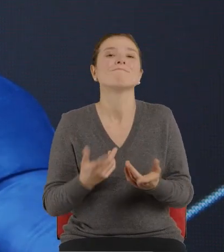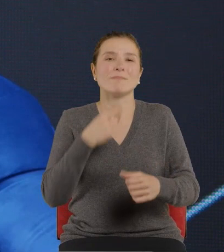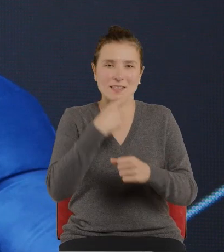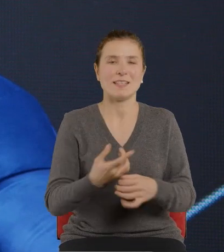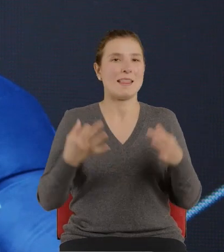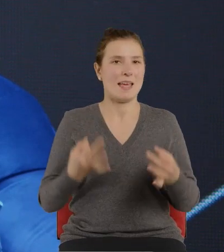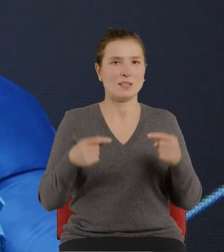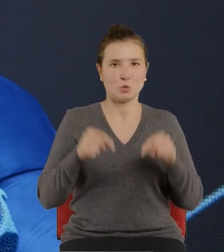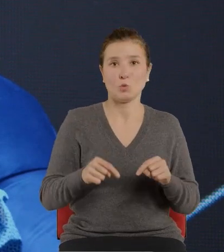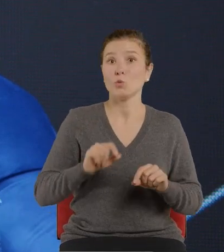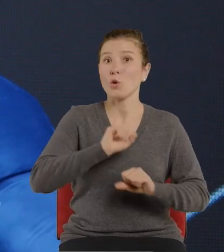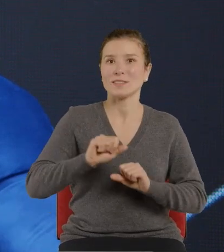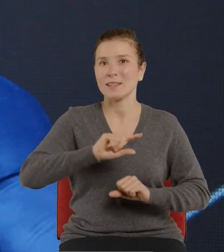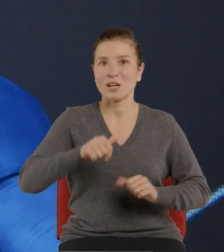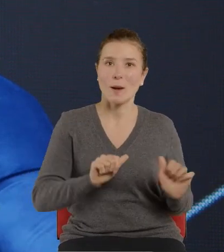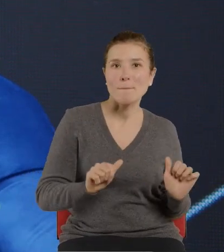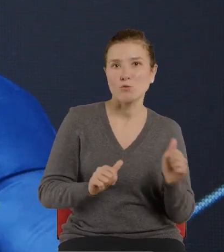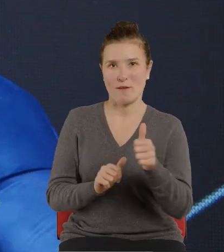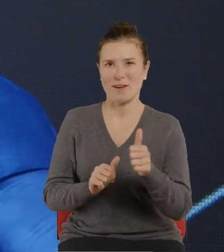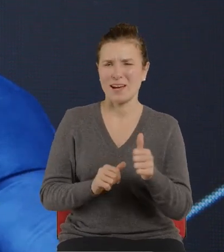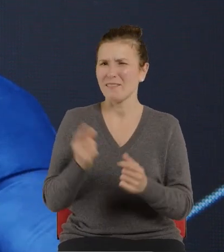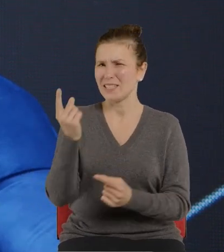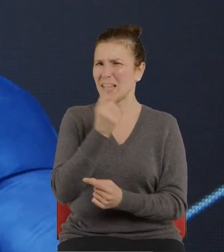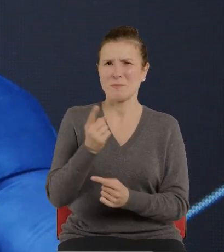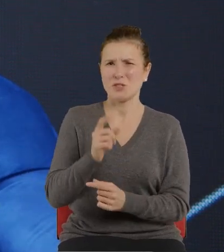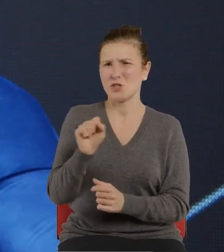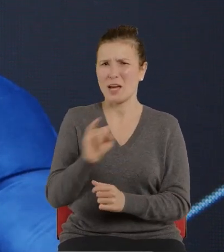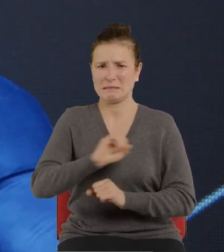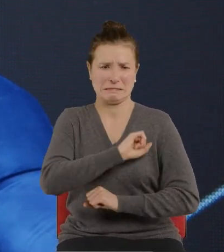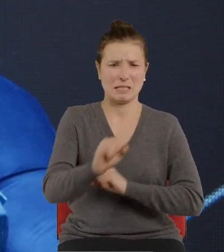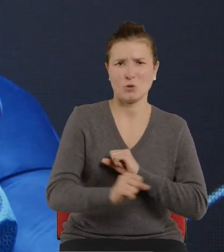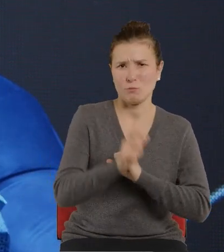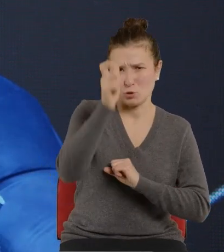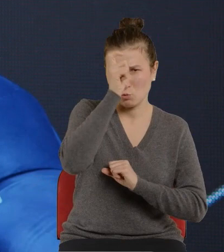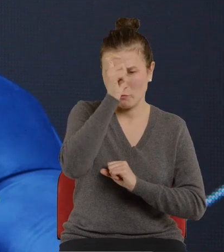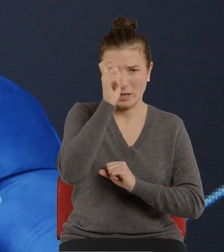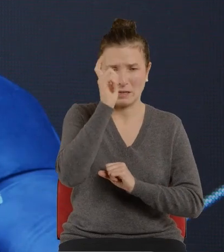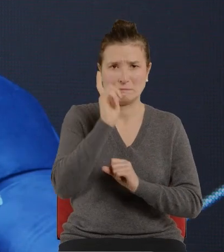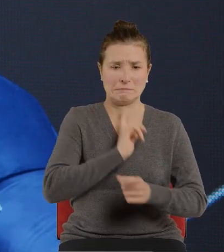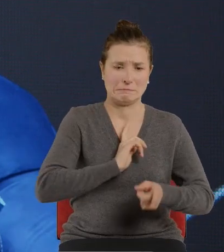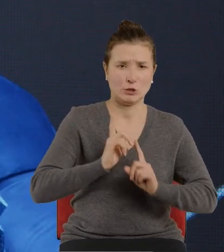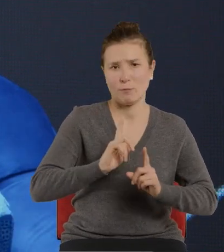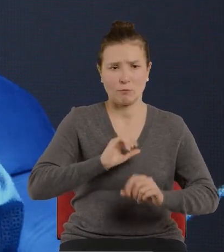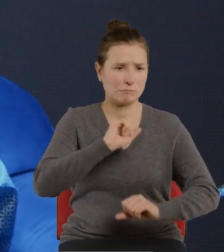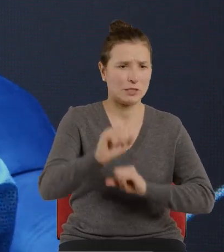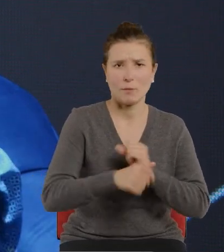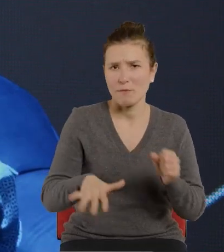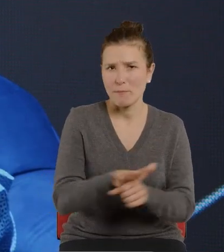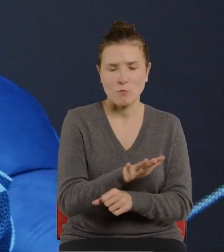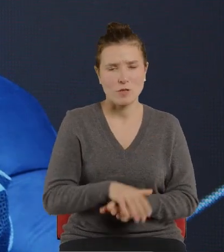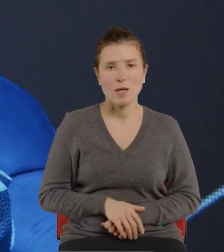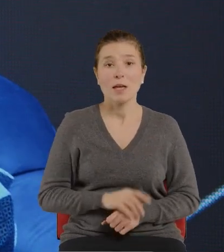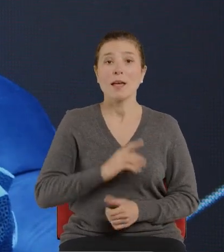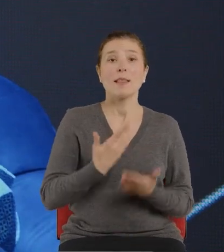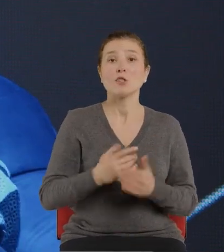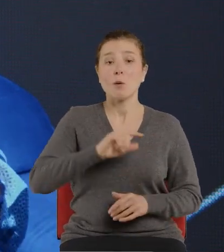nasza przewaga. Także nie wydaje mi się, że AI zastąpi to tu i tak, tak szybko, ponieważ my działamy tu i